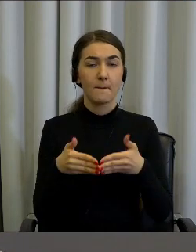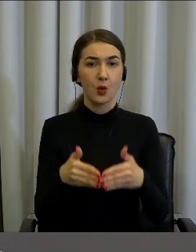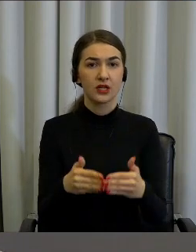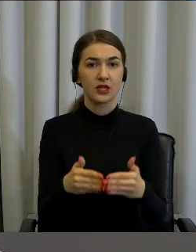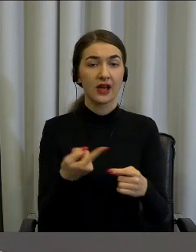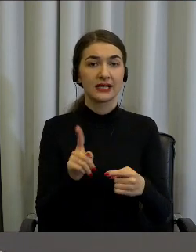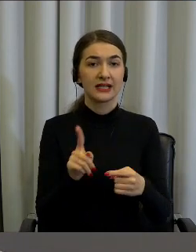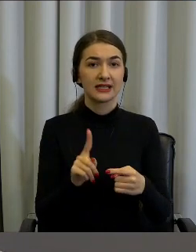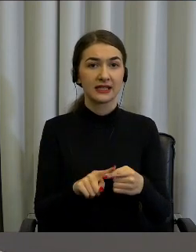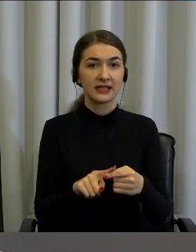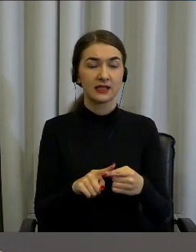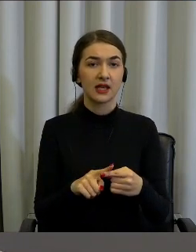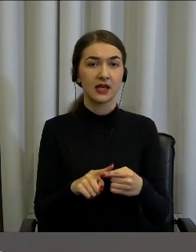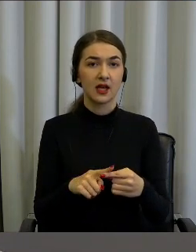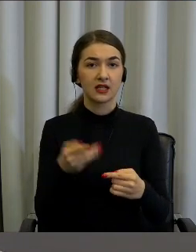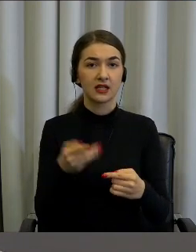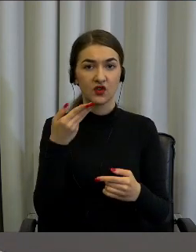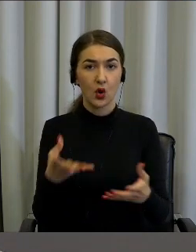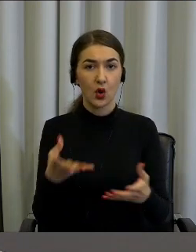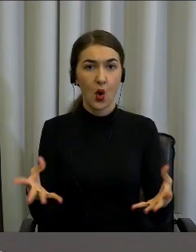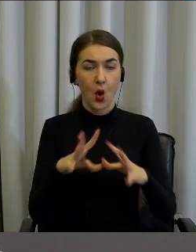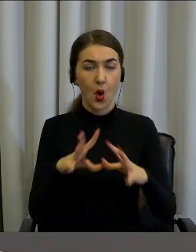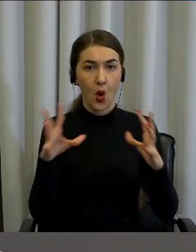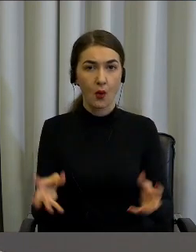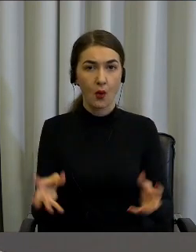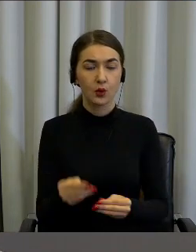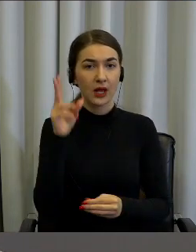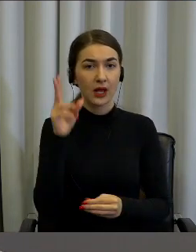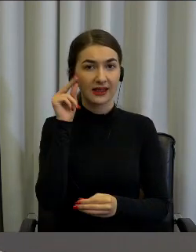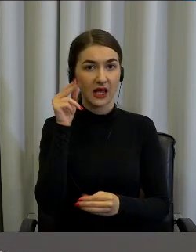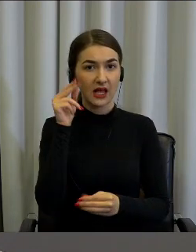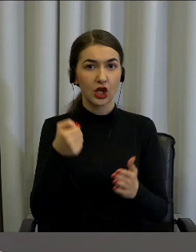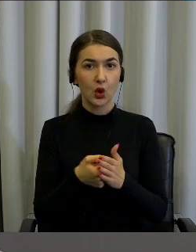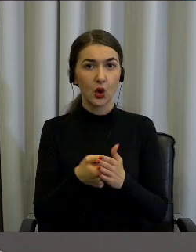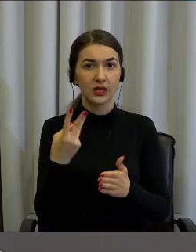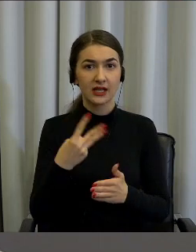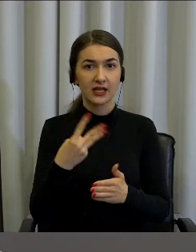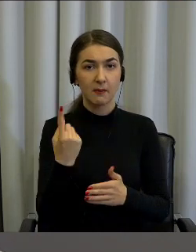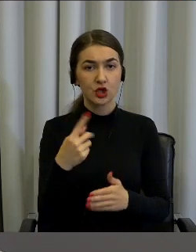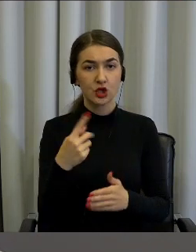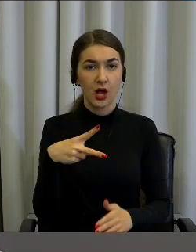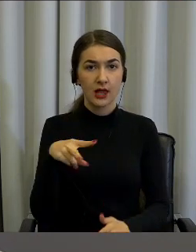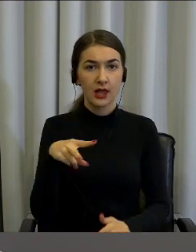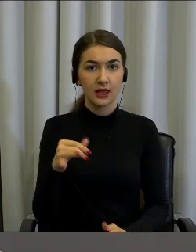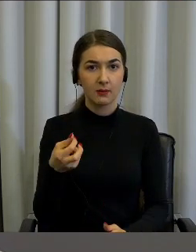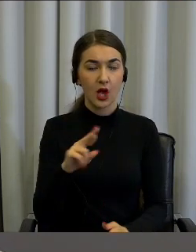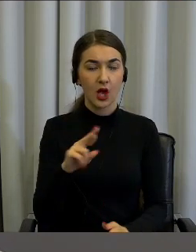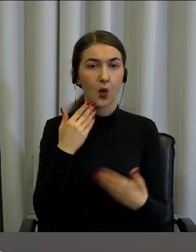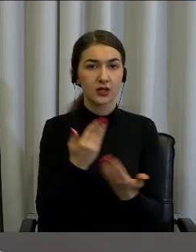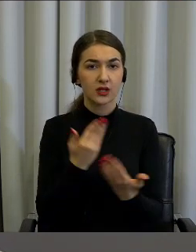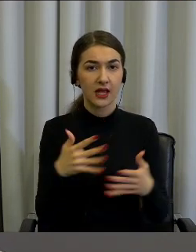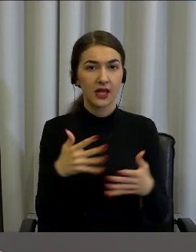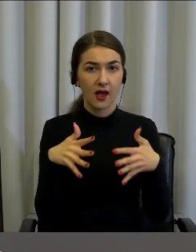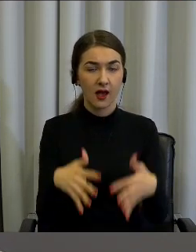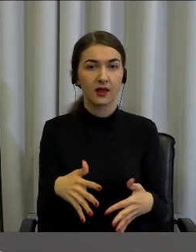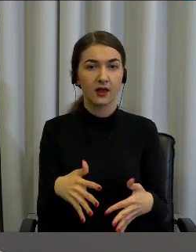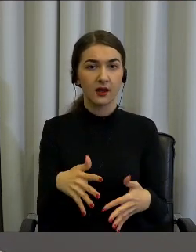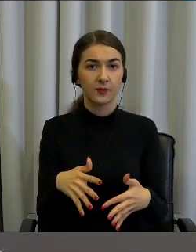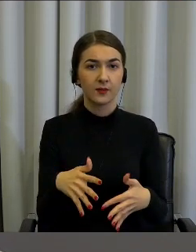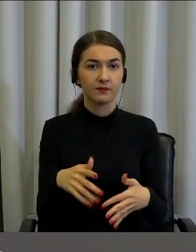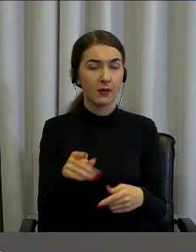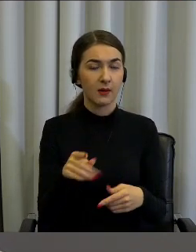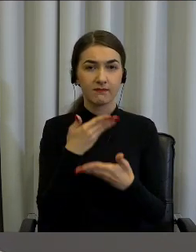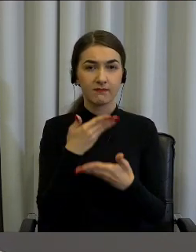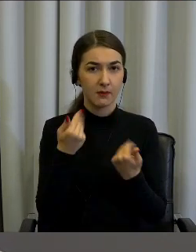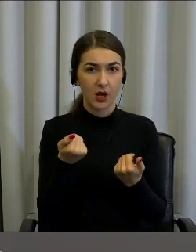цей звіт охоплює дати до 31 липня тобто останніх атак даних за останнії атаки там немає